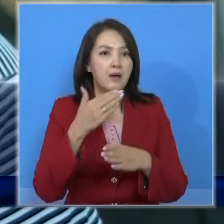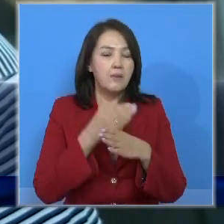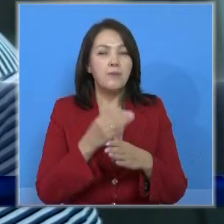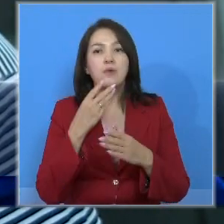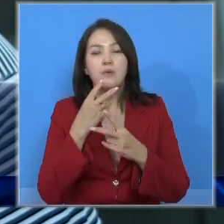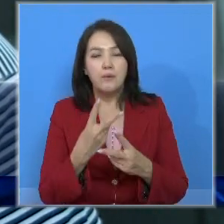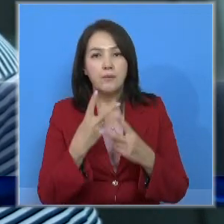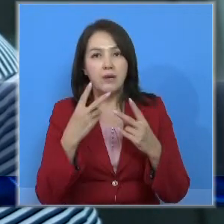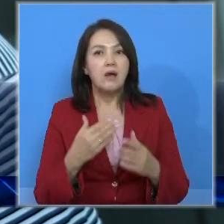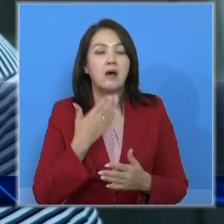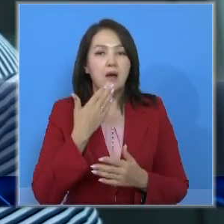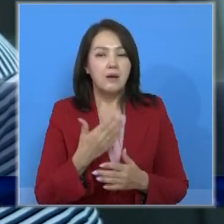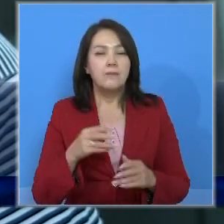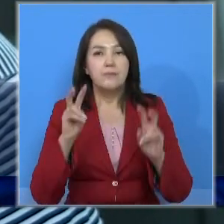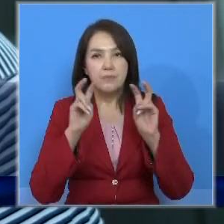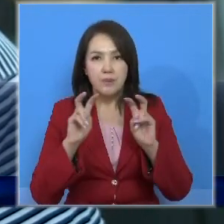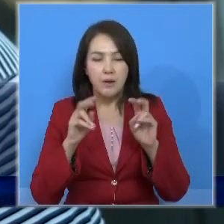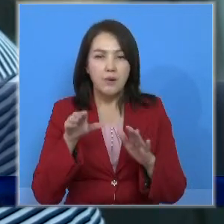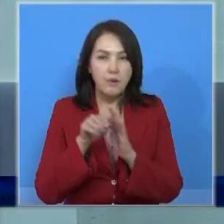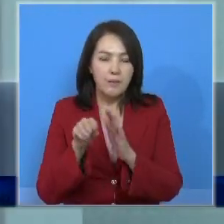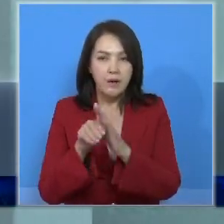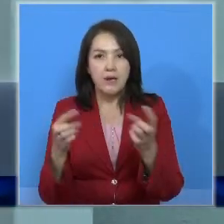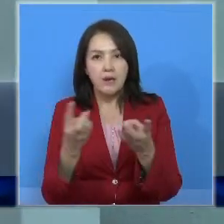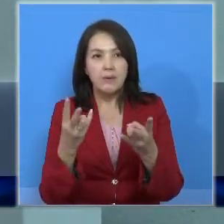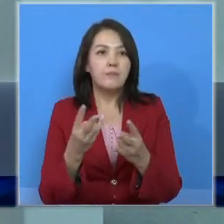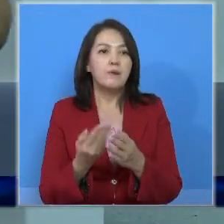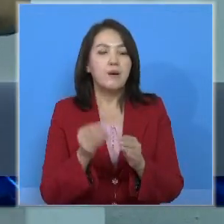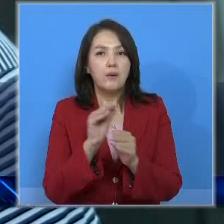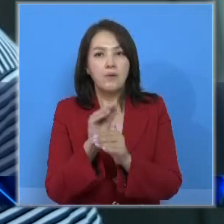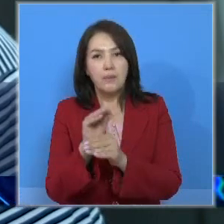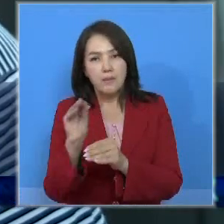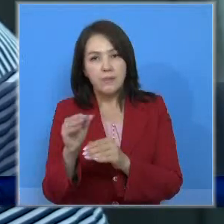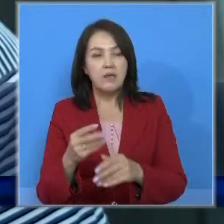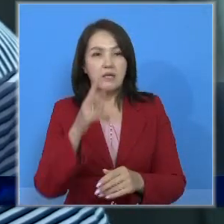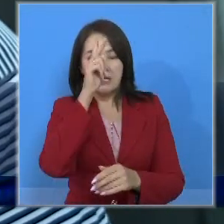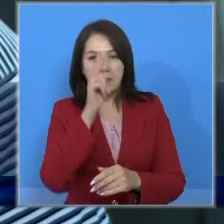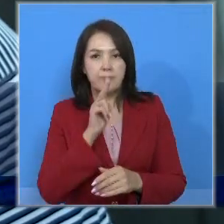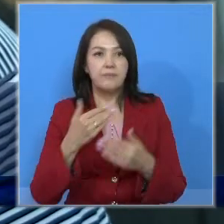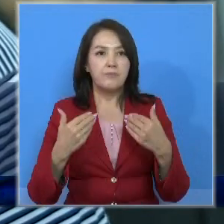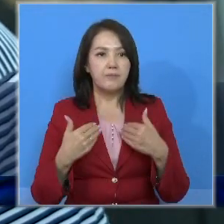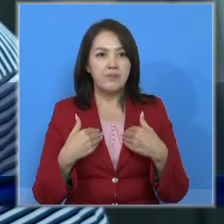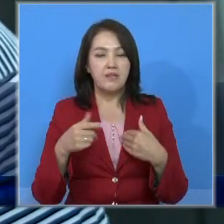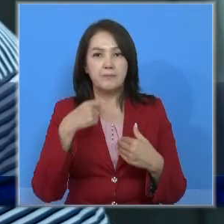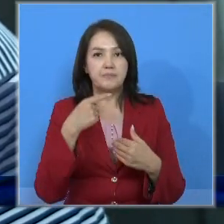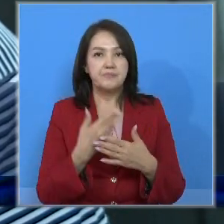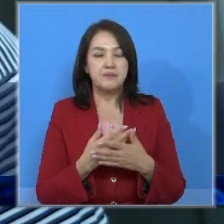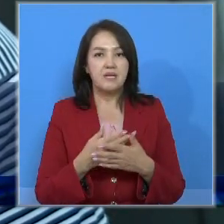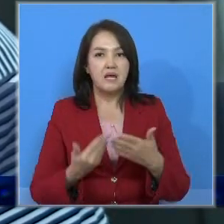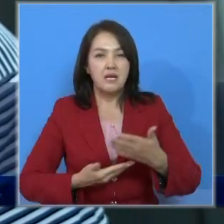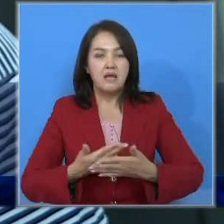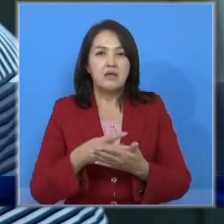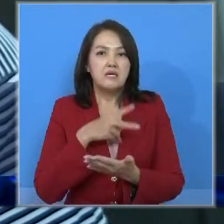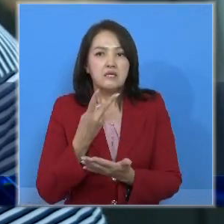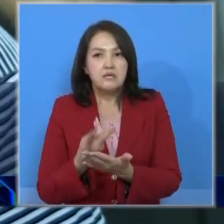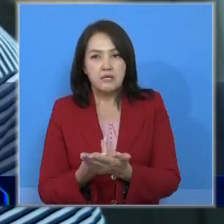сұрап, қарап, тексеріп, егер қосымша қажет болса, қосымшасын қосып отырады. 2 айдың ішінде мен енді айтып отырмын ғой, орнымнан қозғалмай жатқан